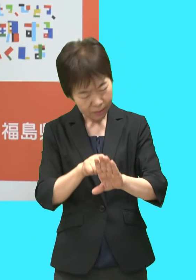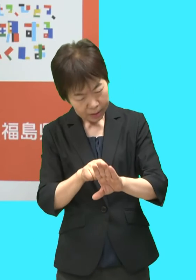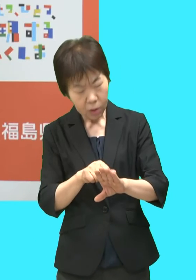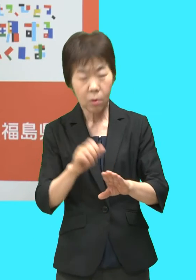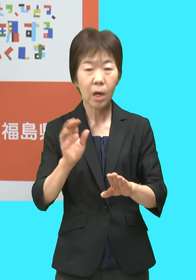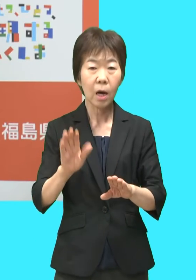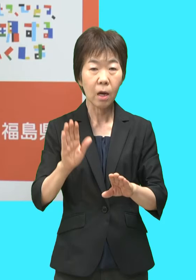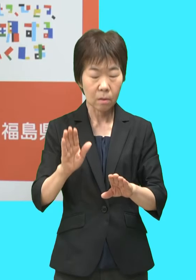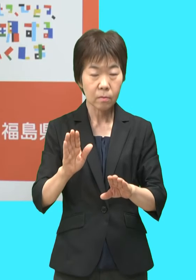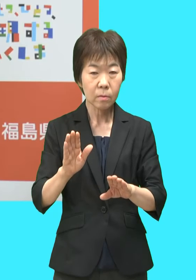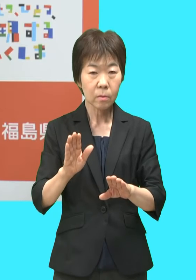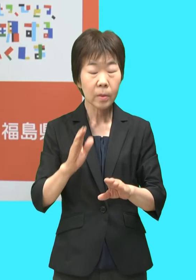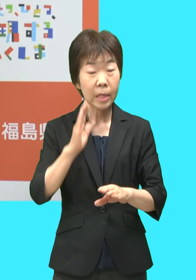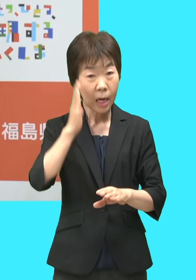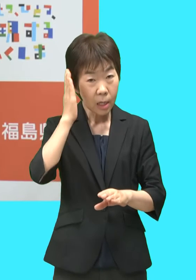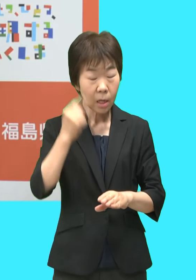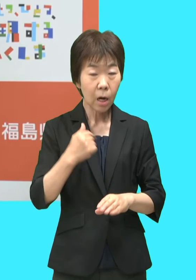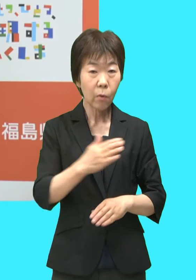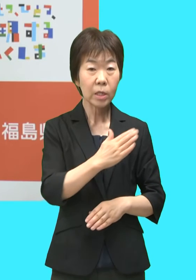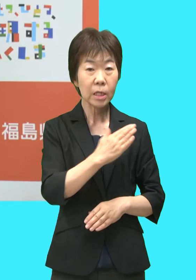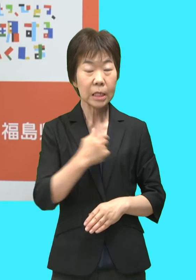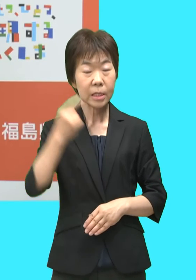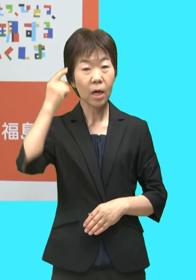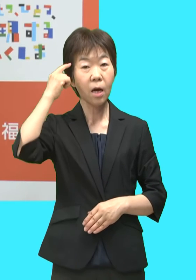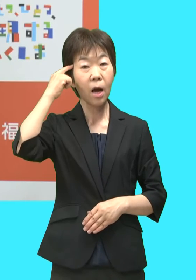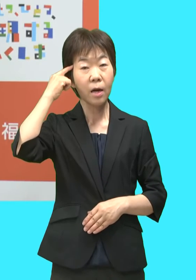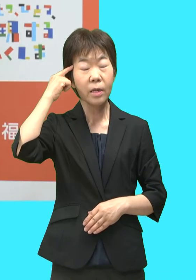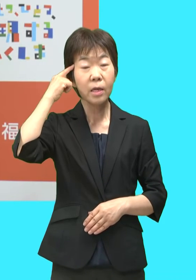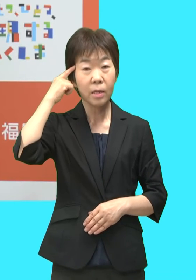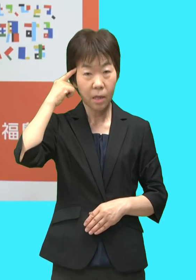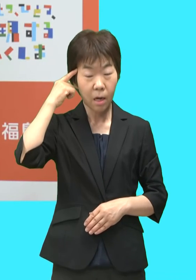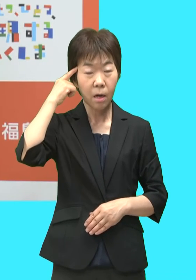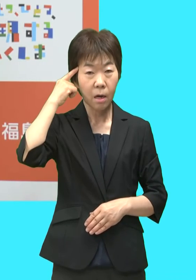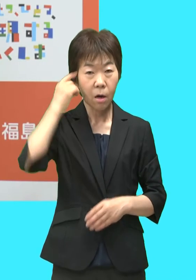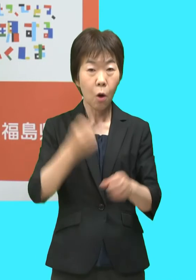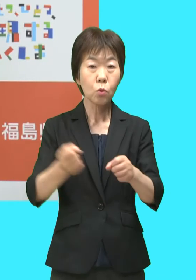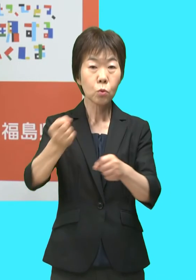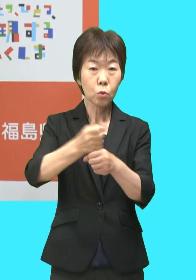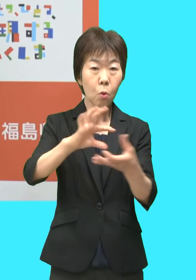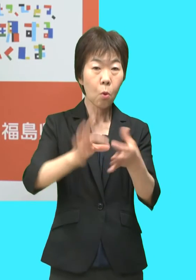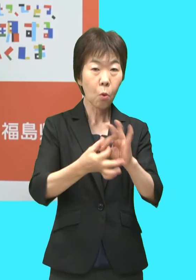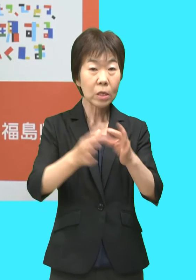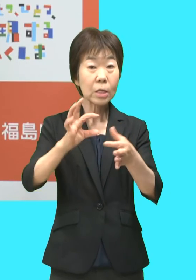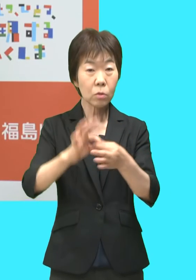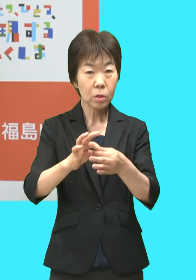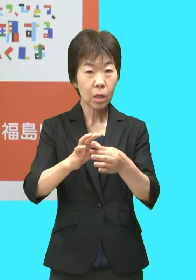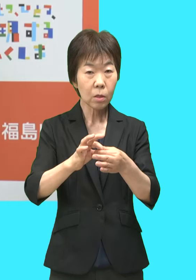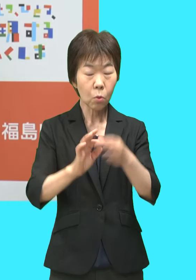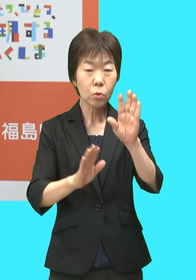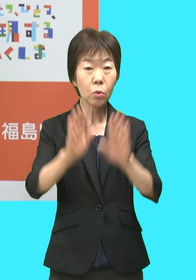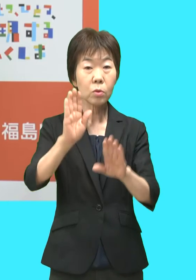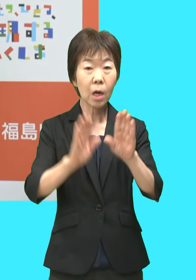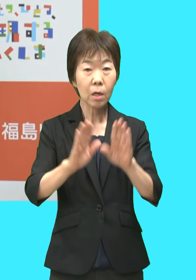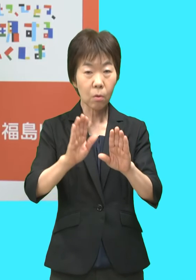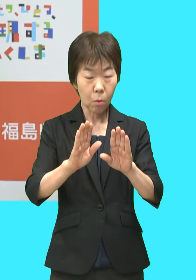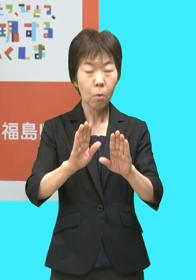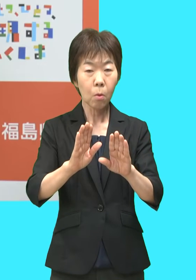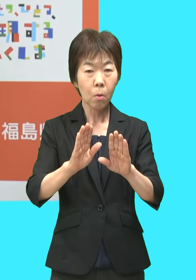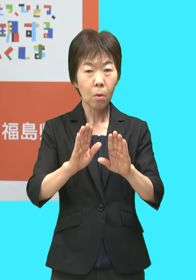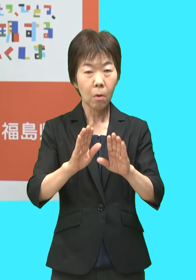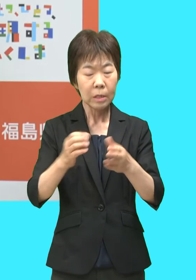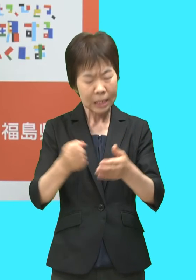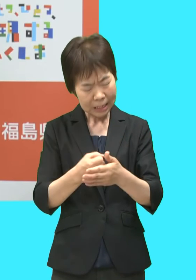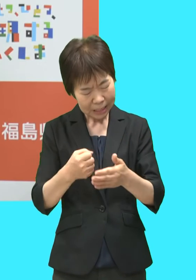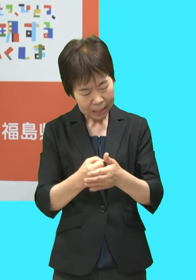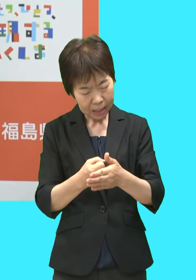、なかなか我々が思い描いていたような復興五輪としての形というものは残念ながら見